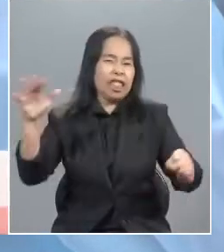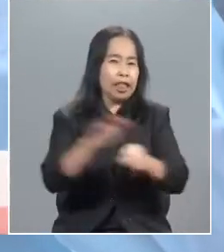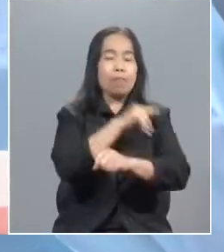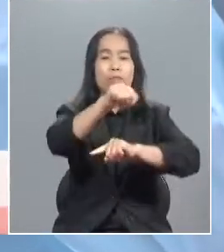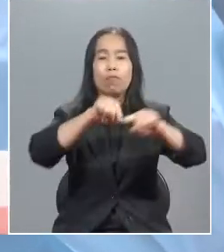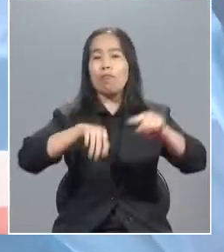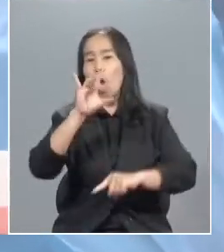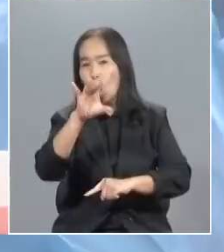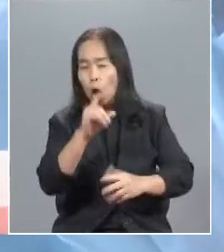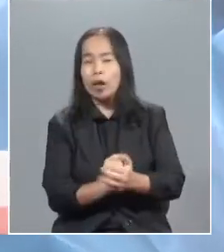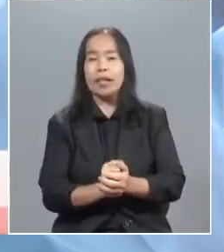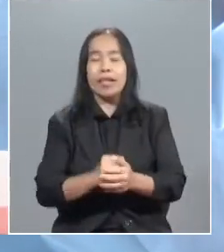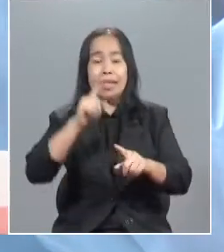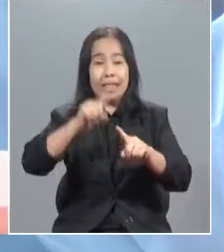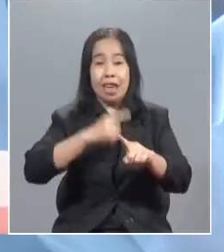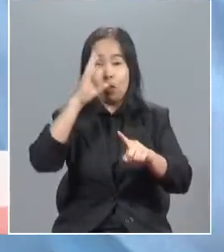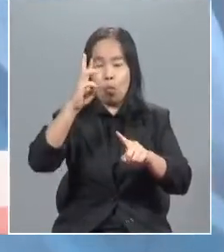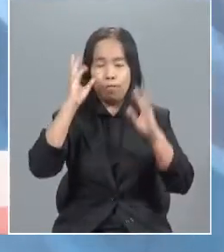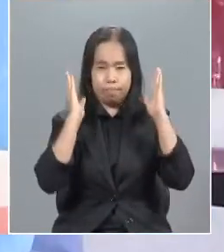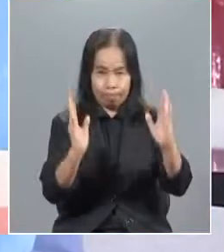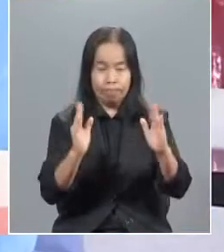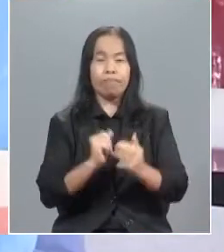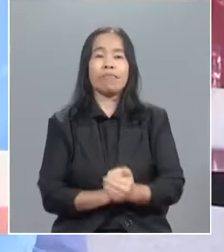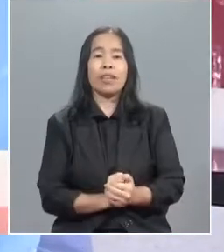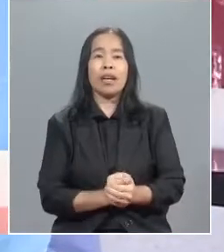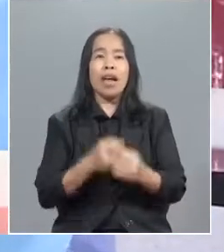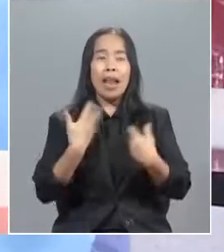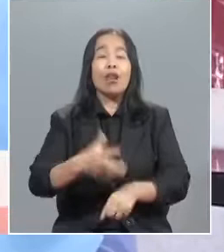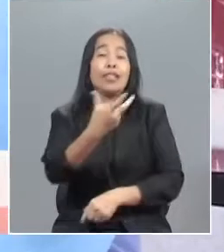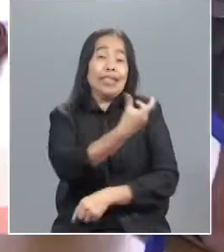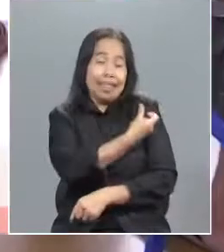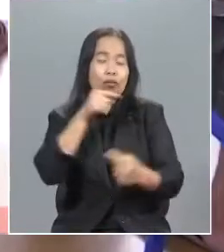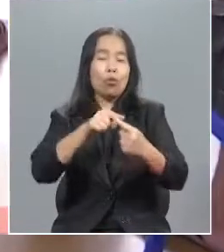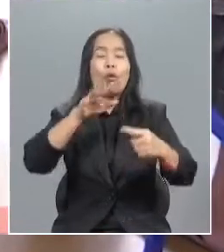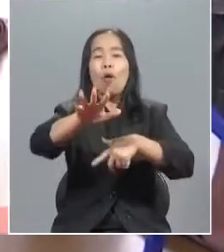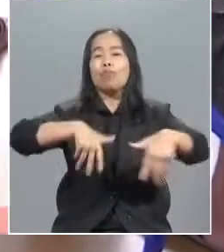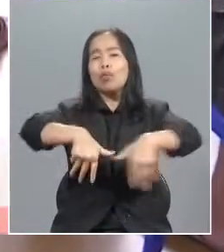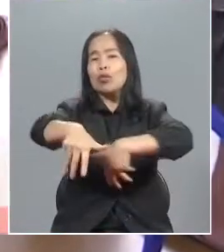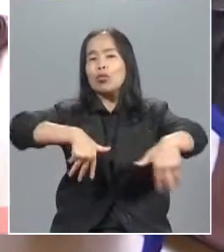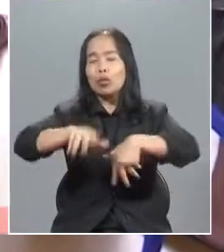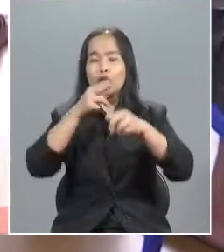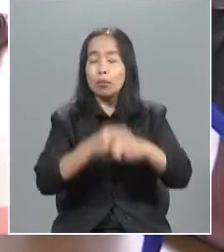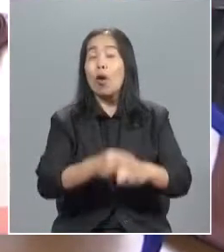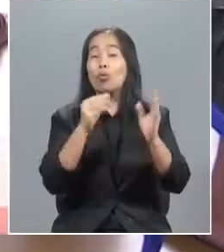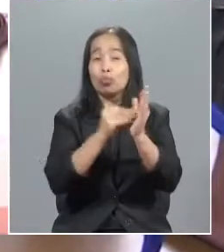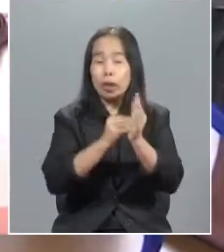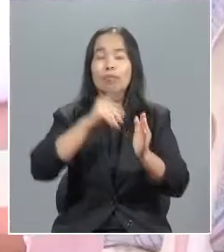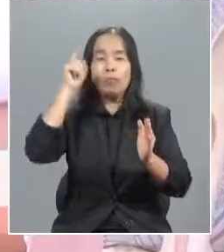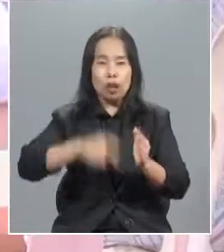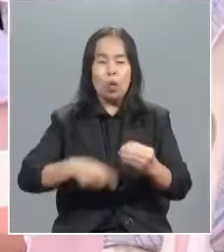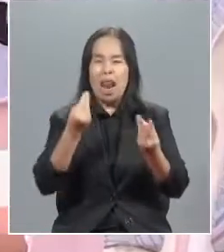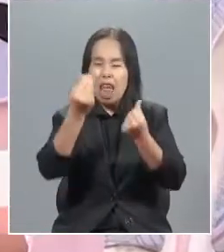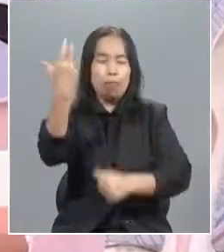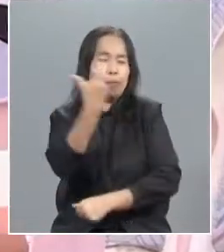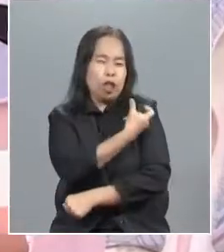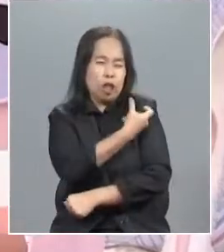เปอร์เซ็นต์ภายในสิ้นเดือนมิถุนายนส่วนการฉีดวัคซีนสำหรับประชาชนทั่วไปในกรุงเทพก็จะต้องฉีดให้ได้